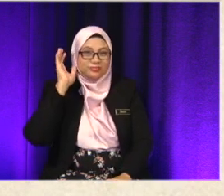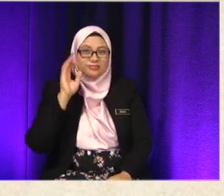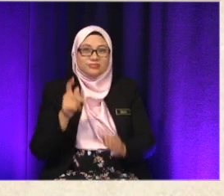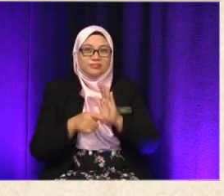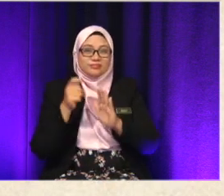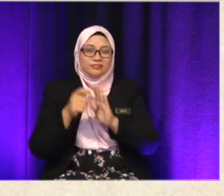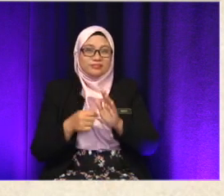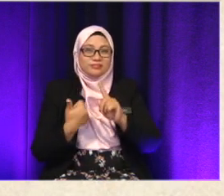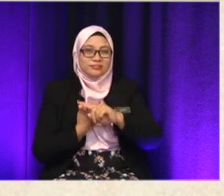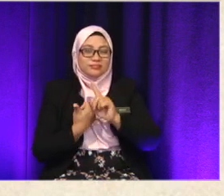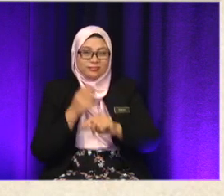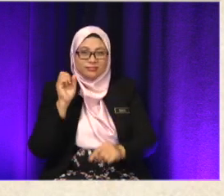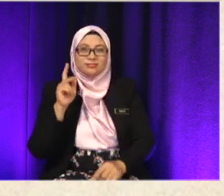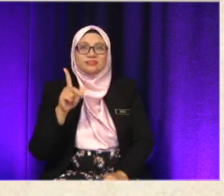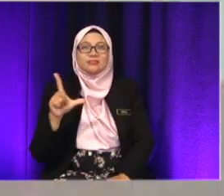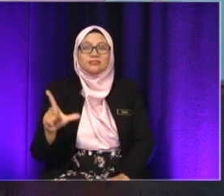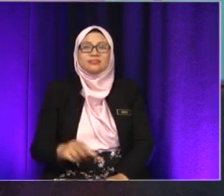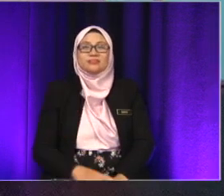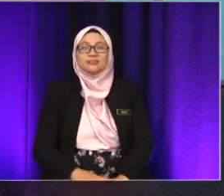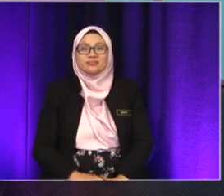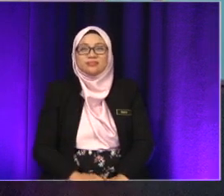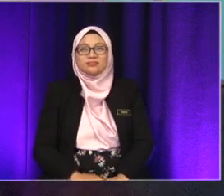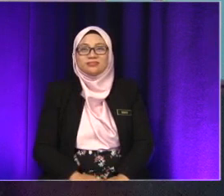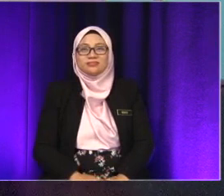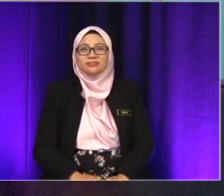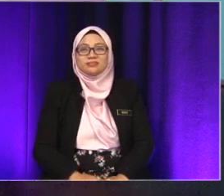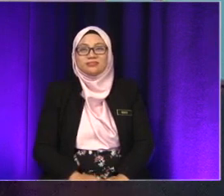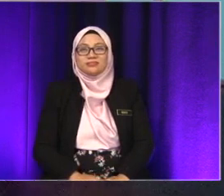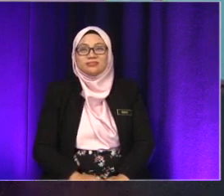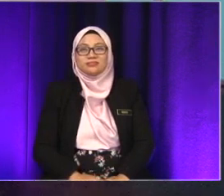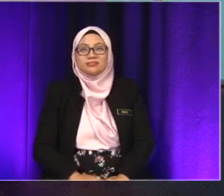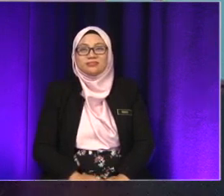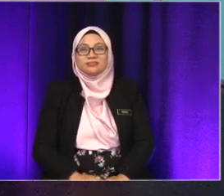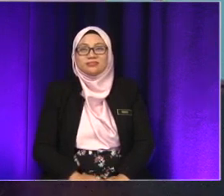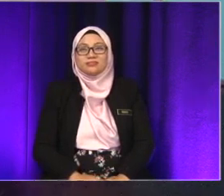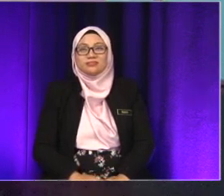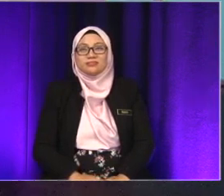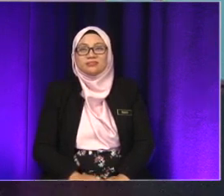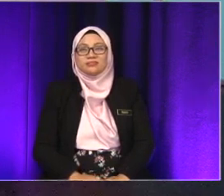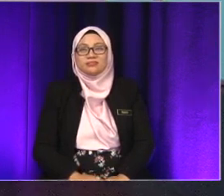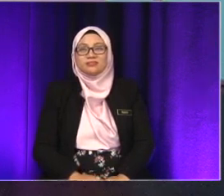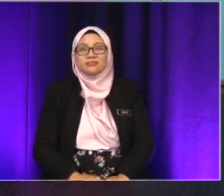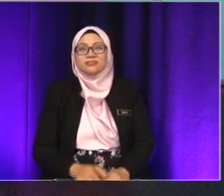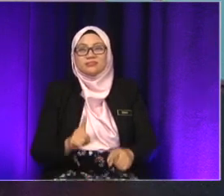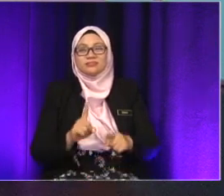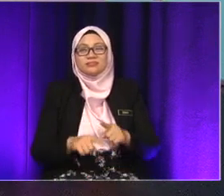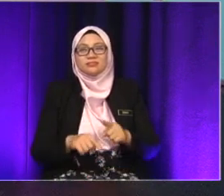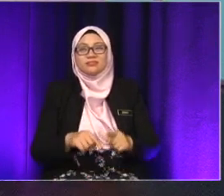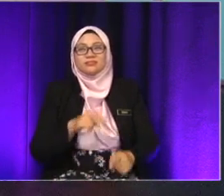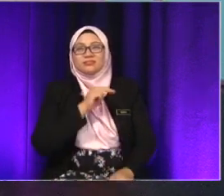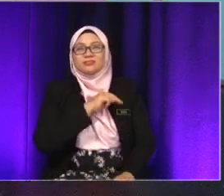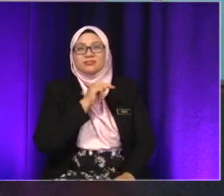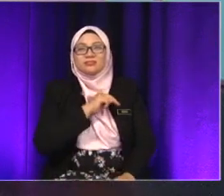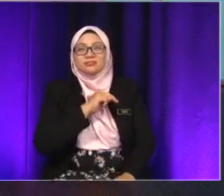dah. Itu je. Sebab saya takut naik kapal terbang. Okey. Tapi itulah kata satu nikmat Allah Taala bagi kita iaitu sistem